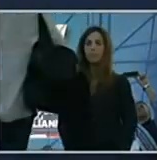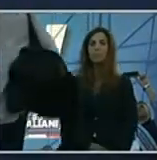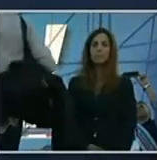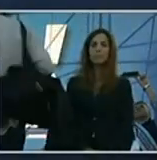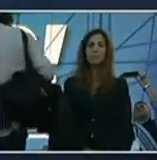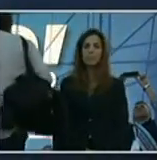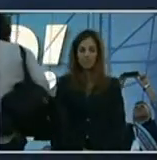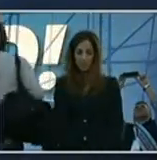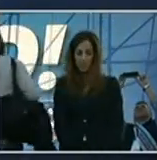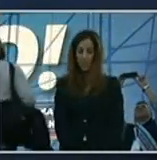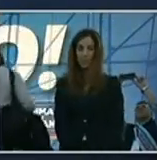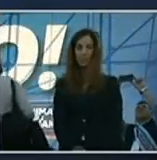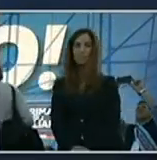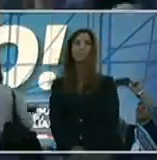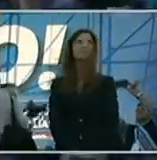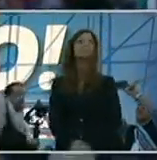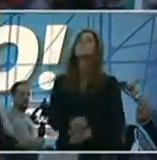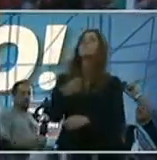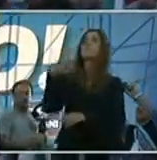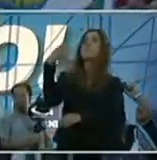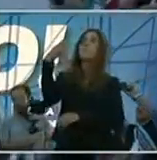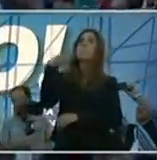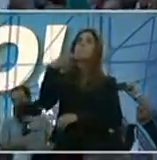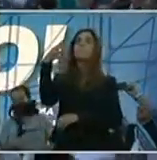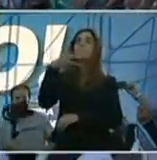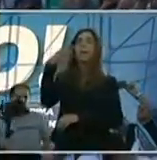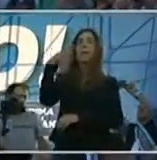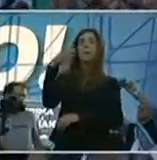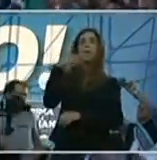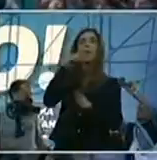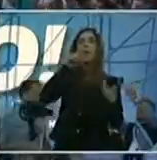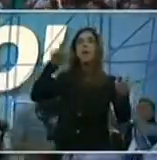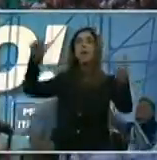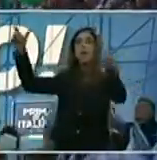così. Siamo proprio alla cosa faraonica, a una faraonica Turandotti.